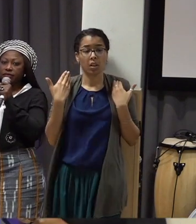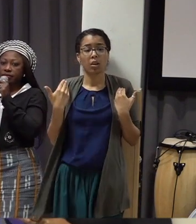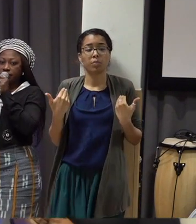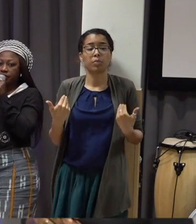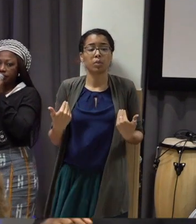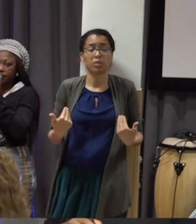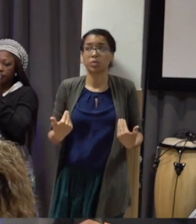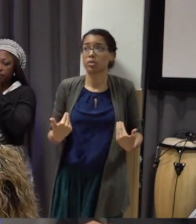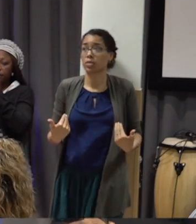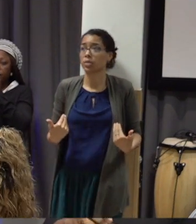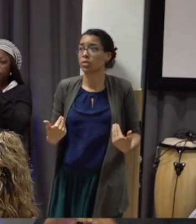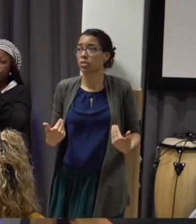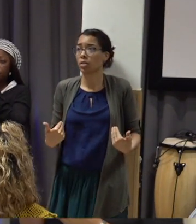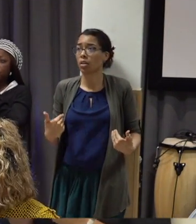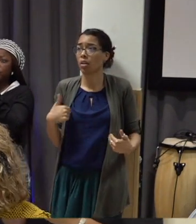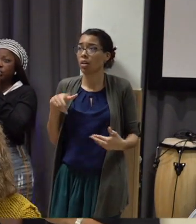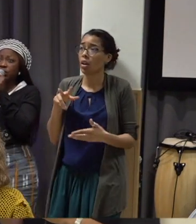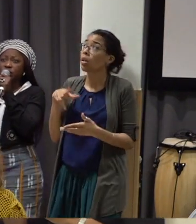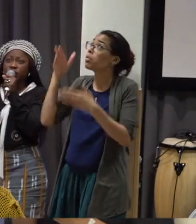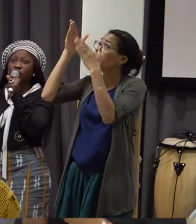voici à genoux